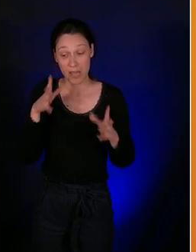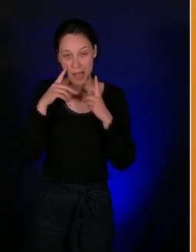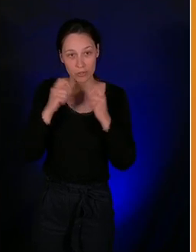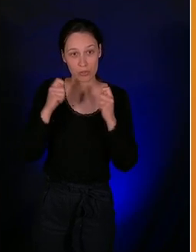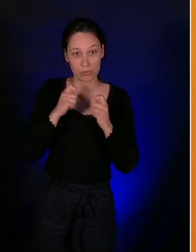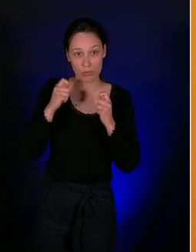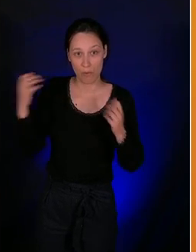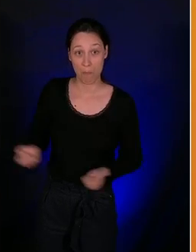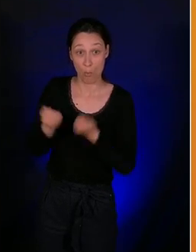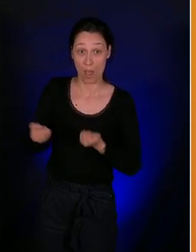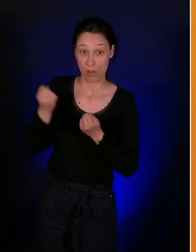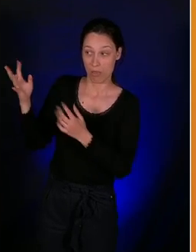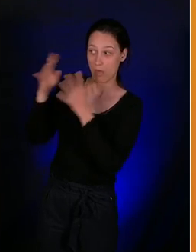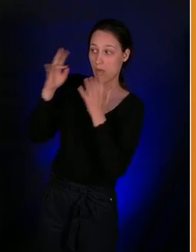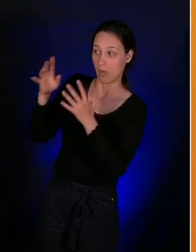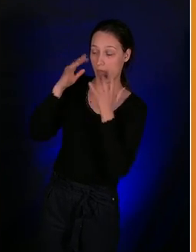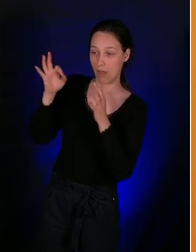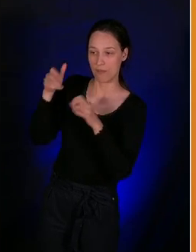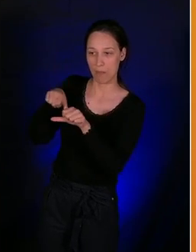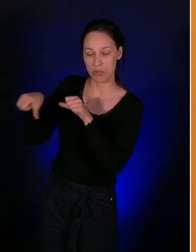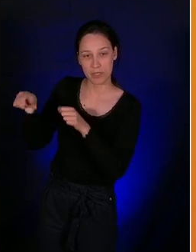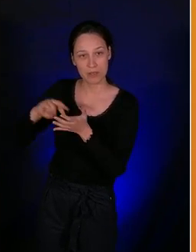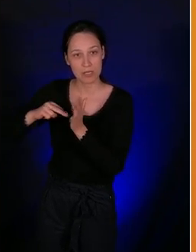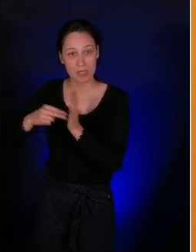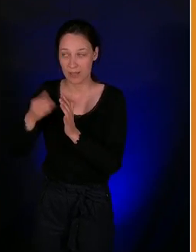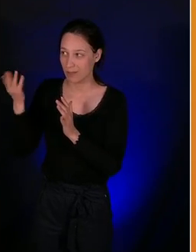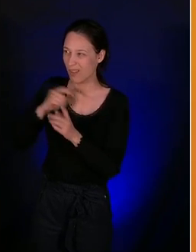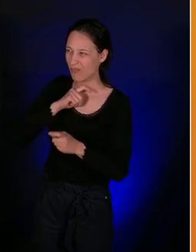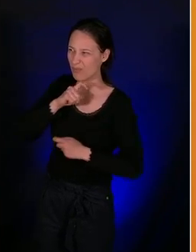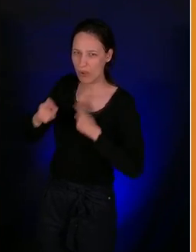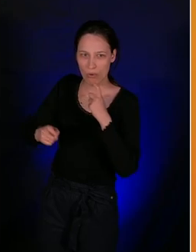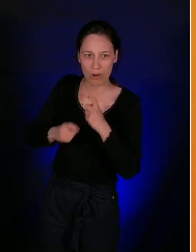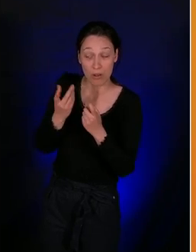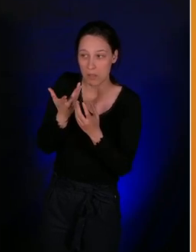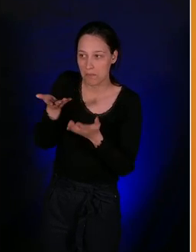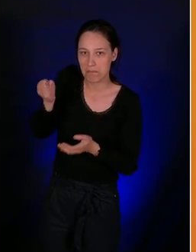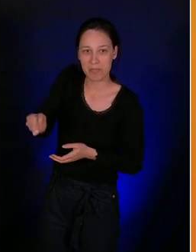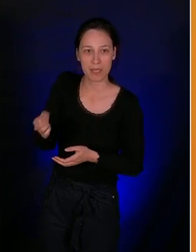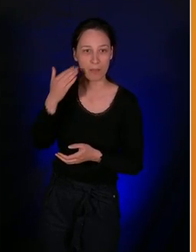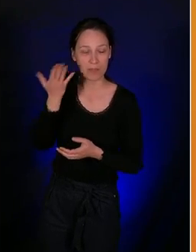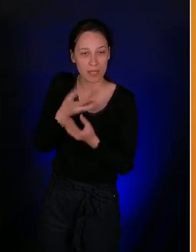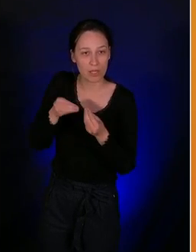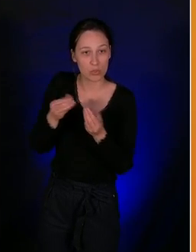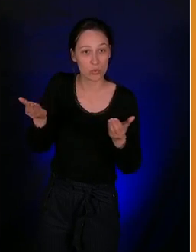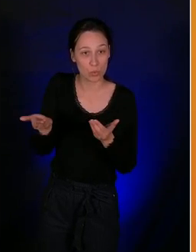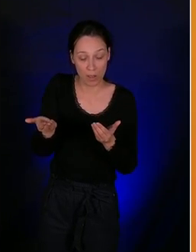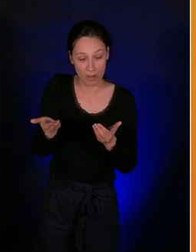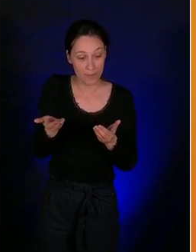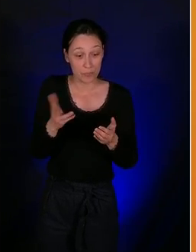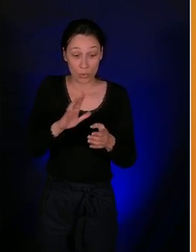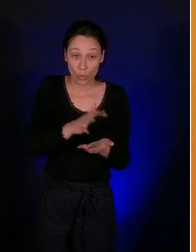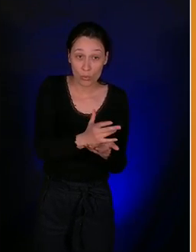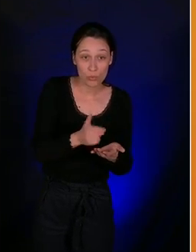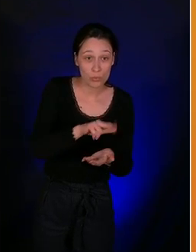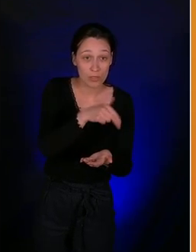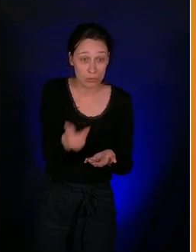modernité technique qui est une violence, et d'autant plus quand elle est couplée avec une mise aux enchères de nos ressources naturelles, de